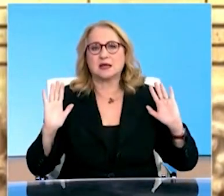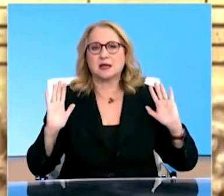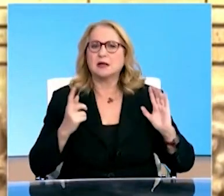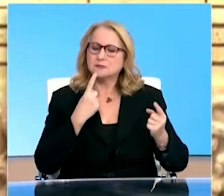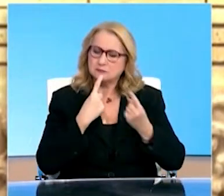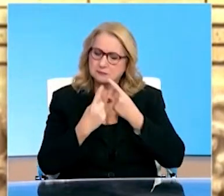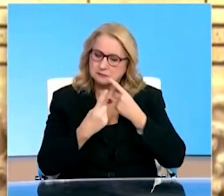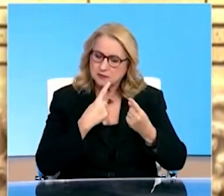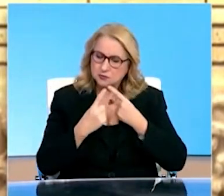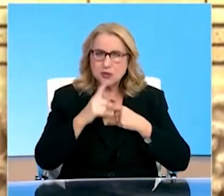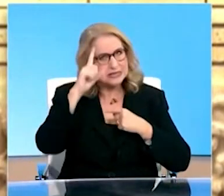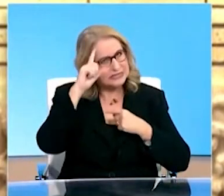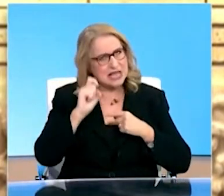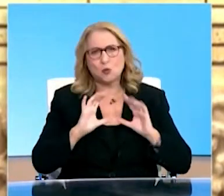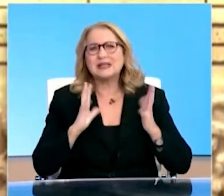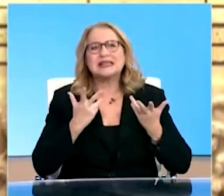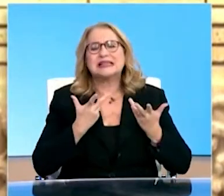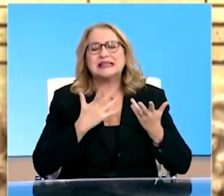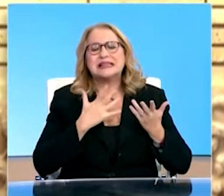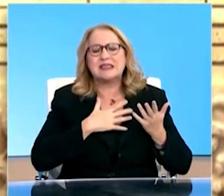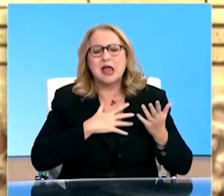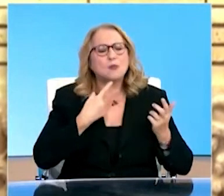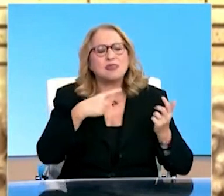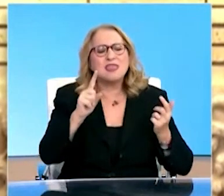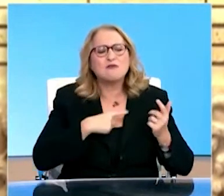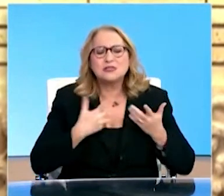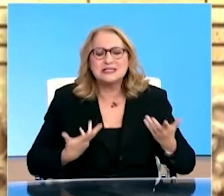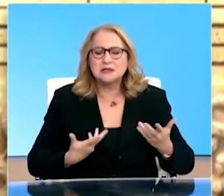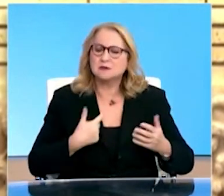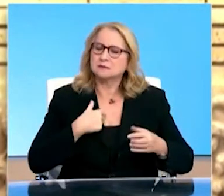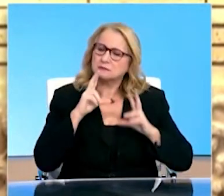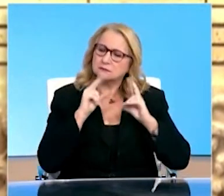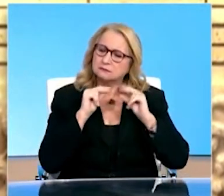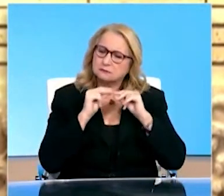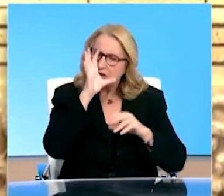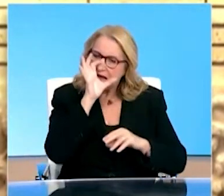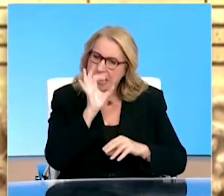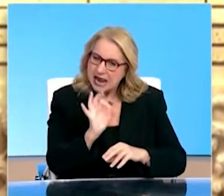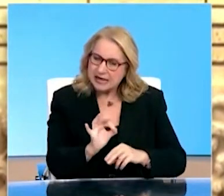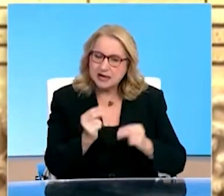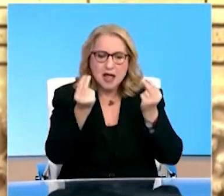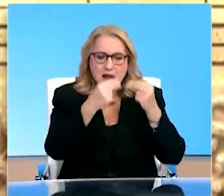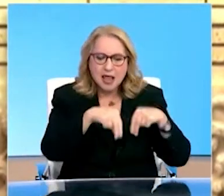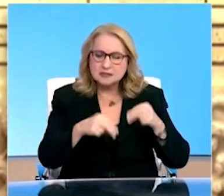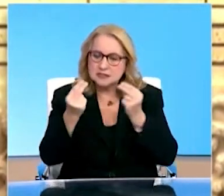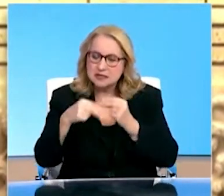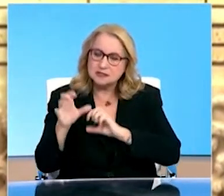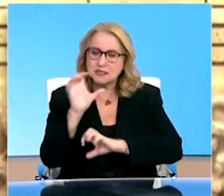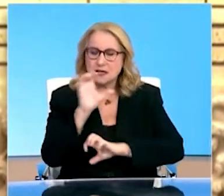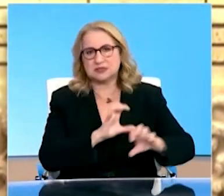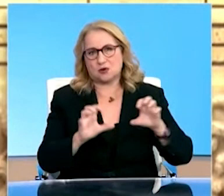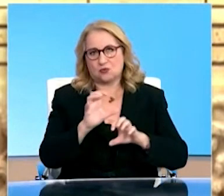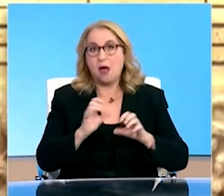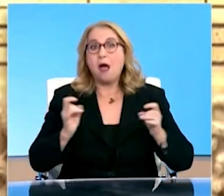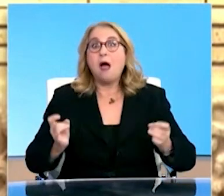ειλικρίνεια και να αναζητούν συνέχεια λύσεις. Και αν αυτές δεν γεφυρώνονται, πάντως να